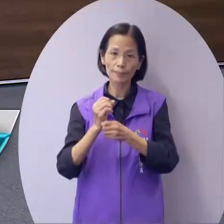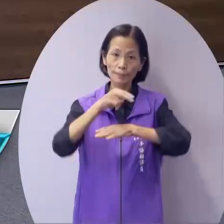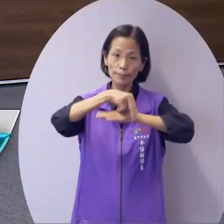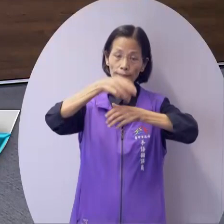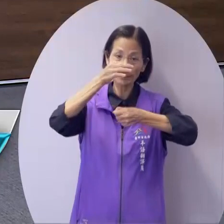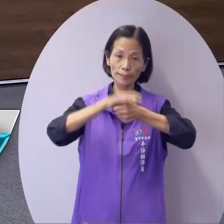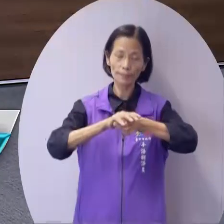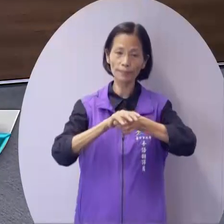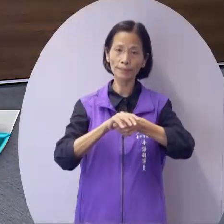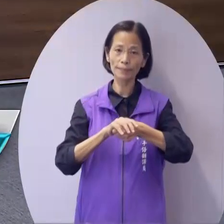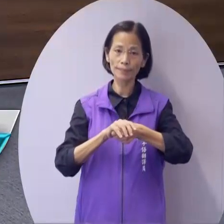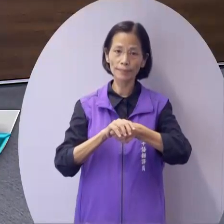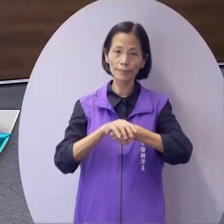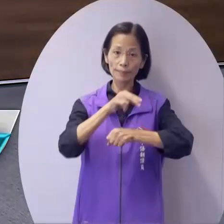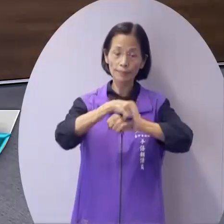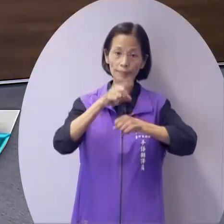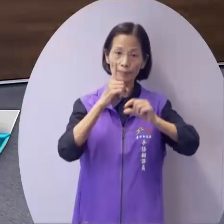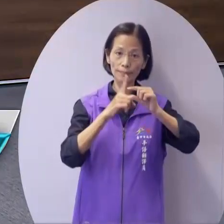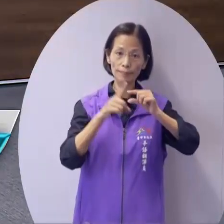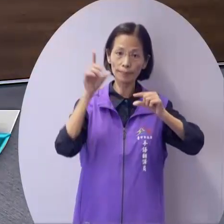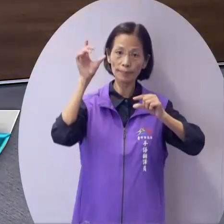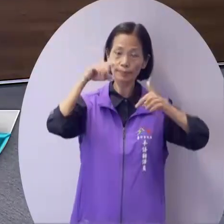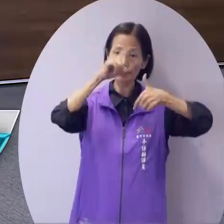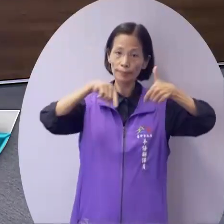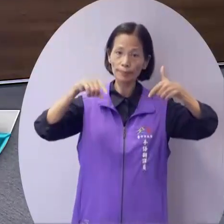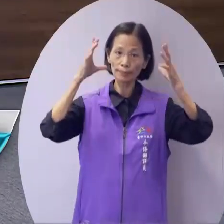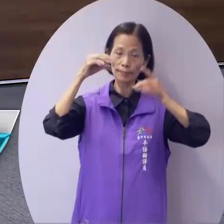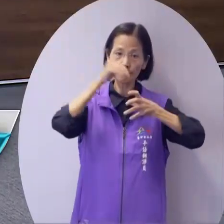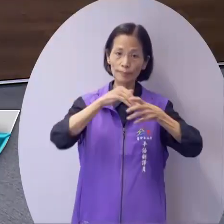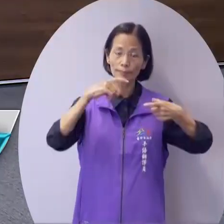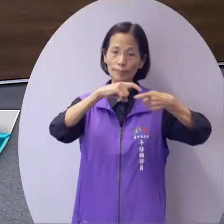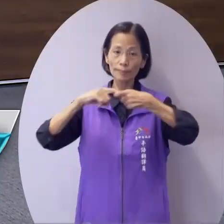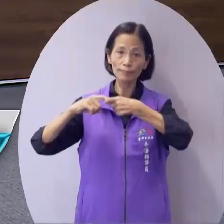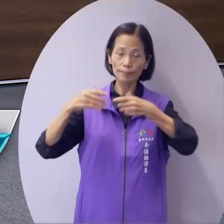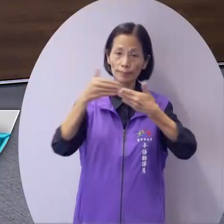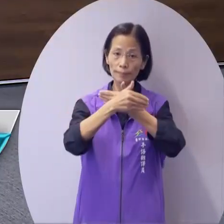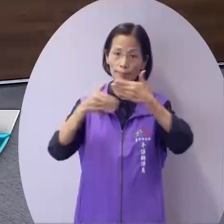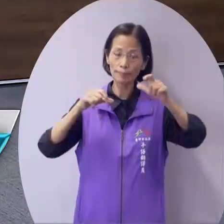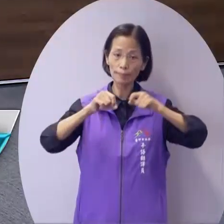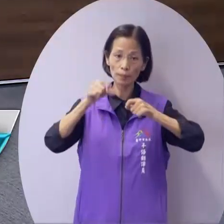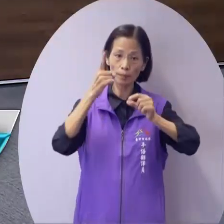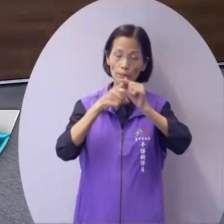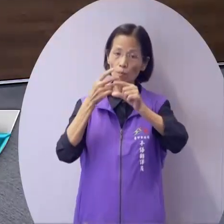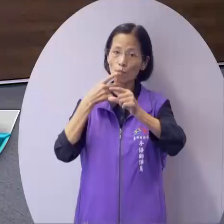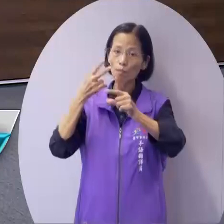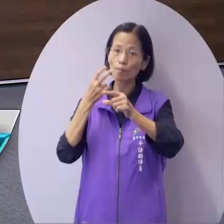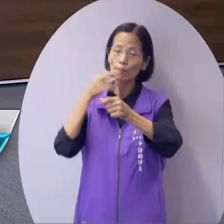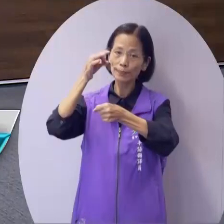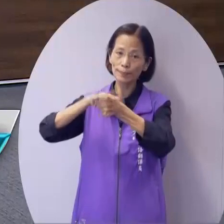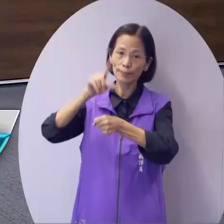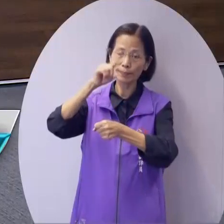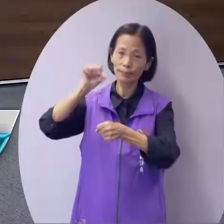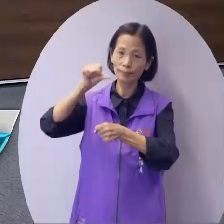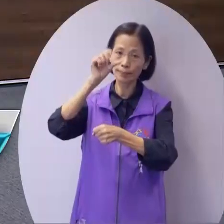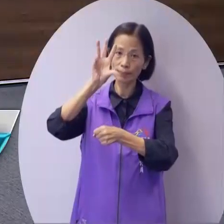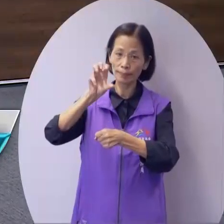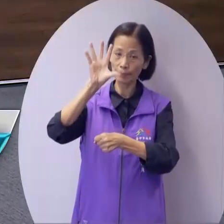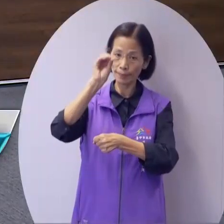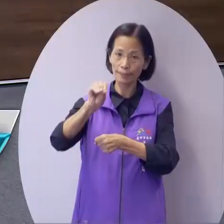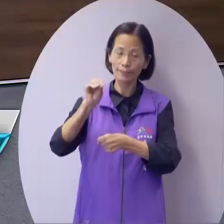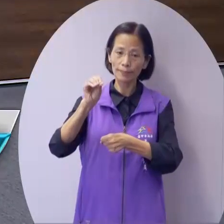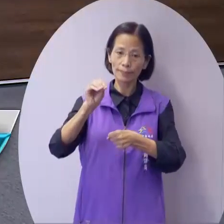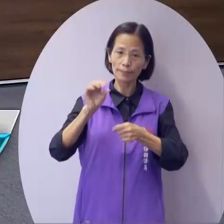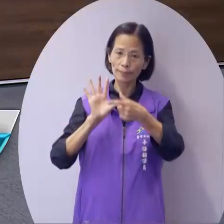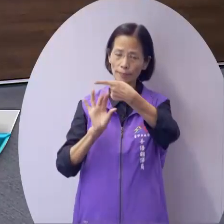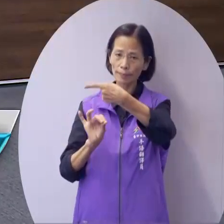定补助本局办理中彰投联合交通协控计划，其中中央补助款1580万元，